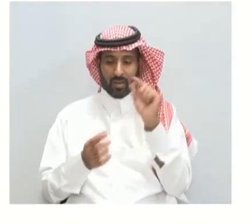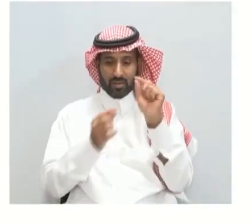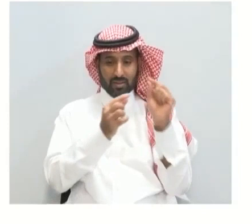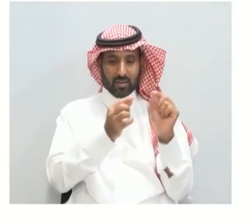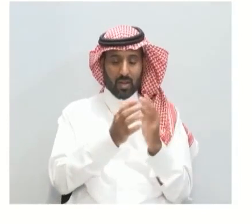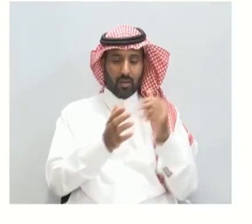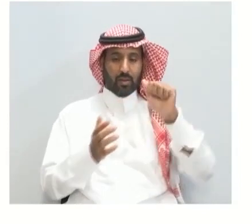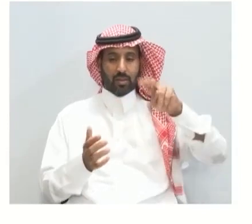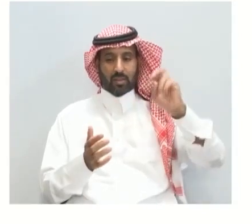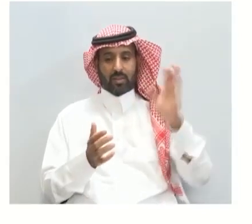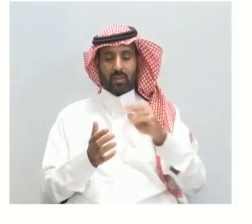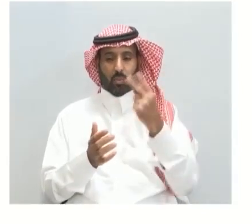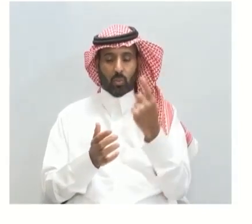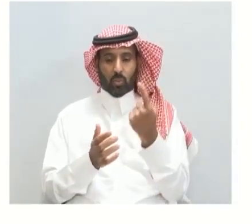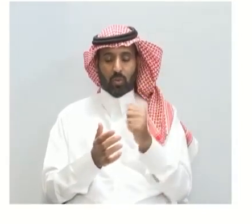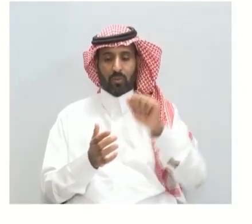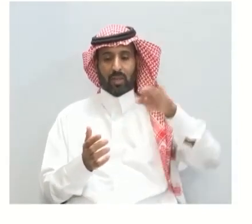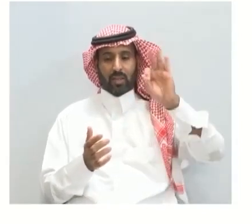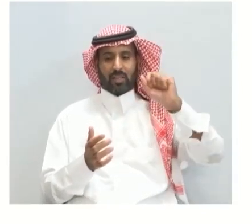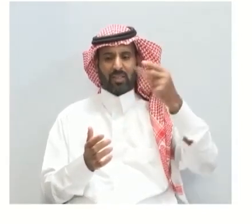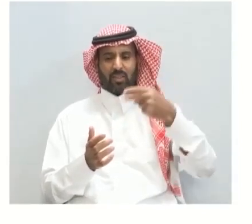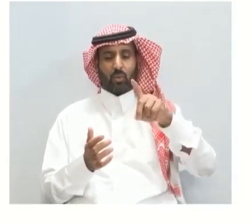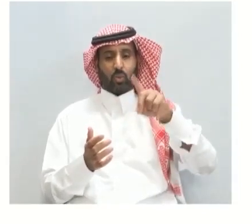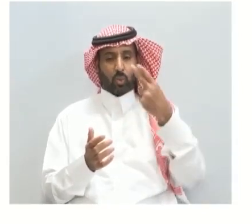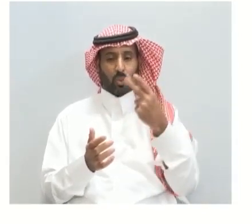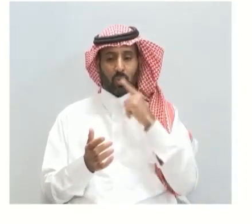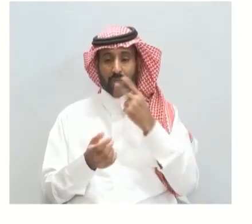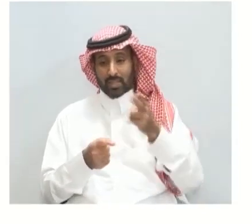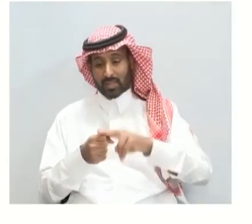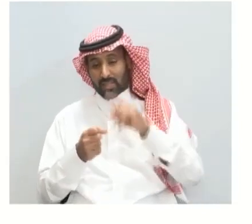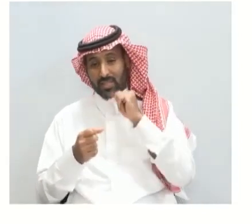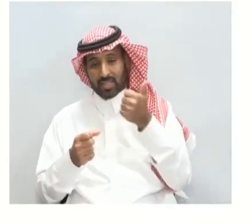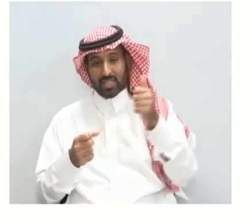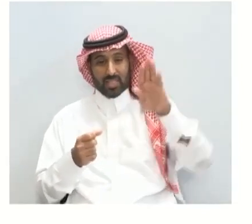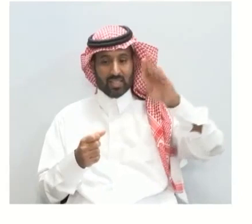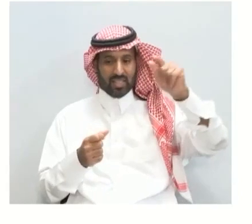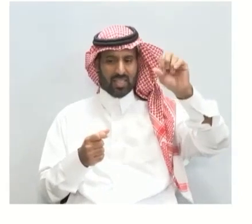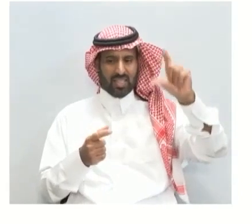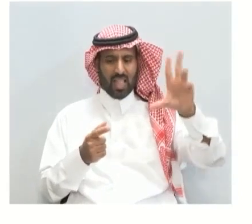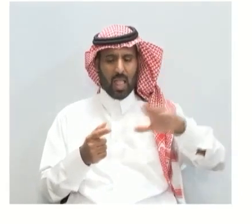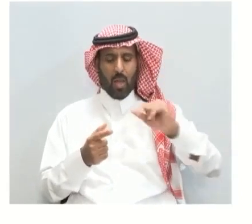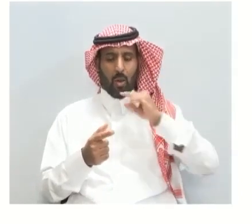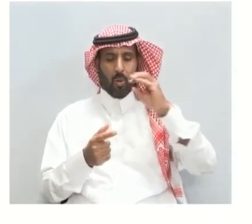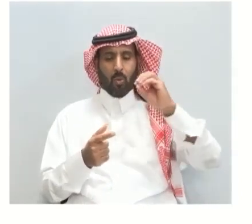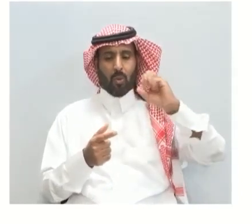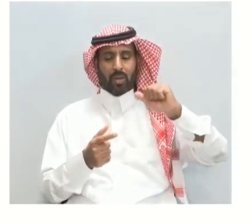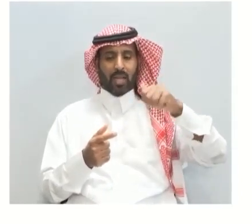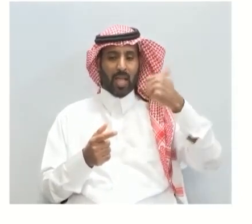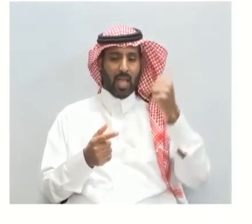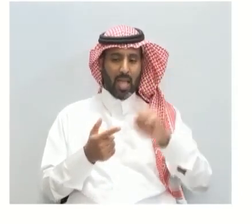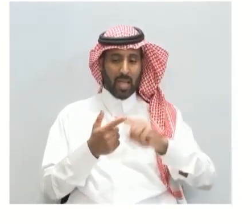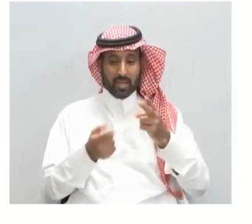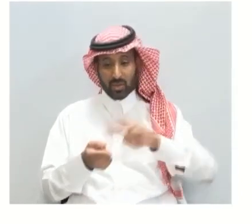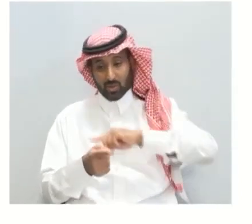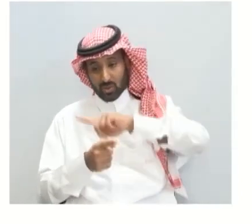من الناد اتش وجزي من الفات اتش 2 يتم اعاده تكوين ستيل الكو اي هذا المركب وحمض ستريك